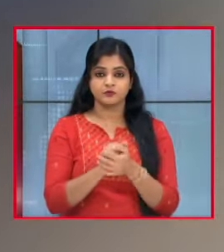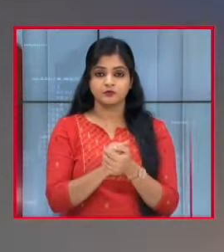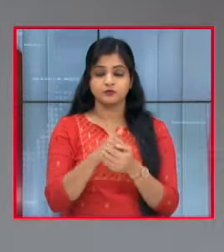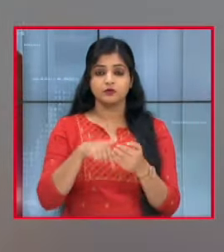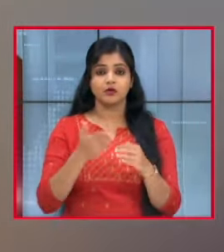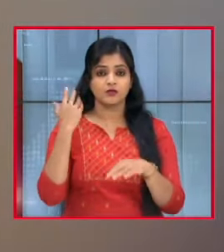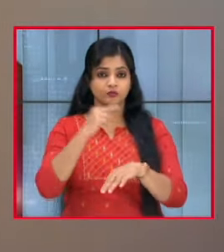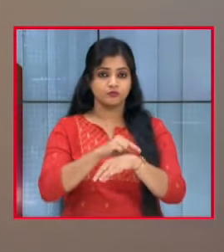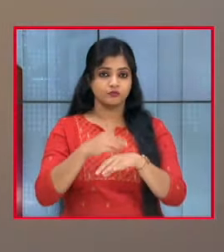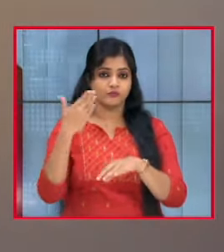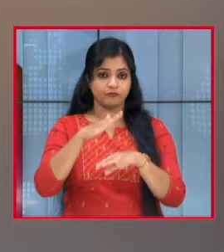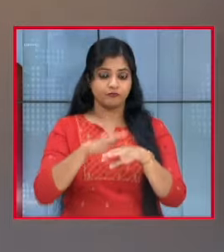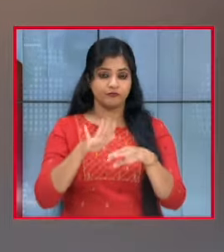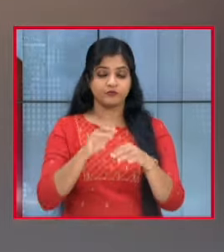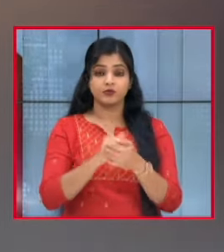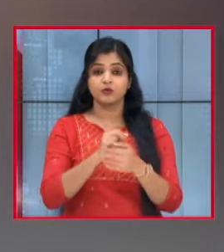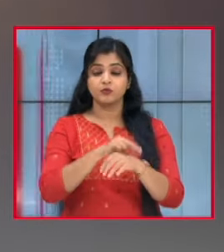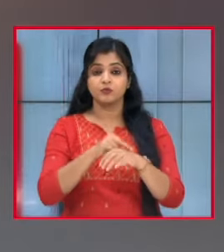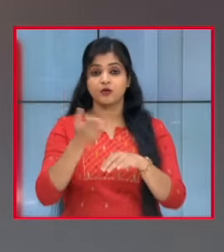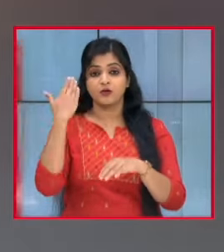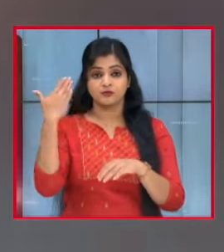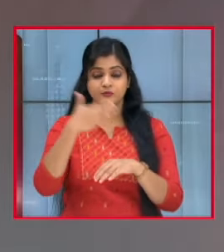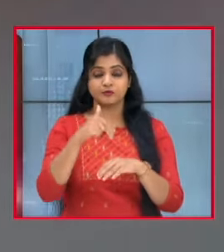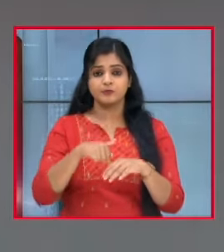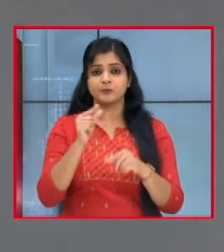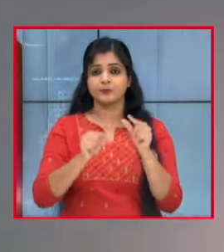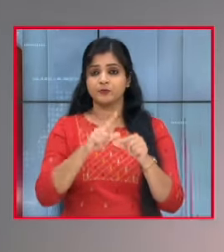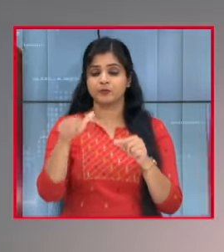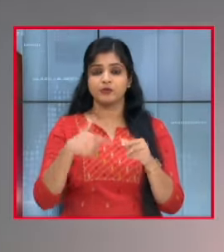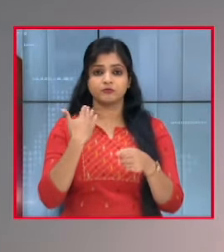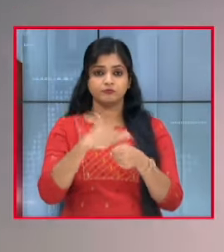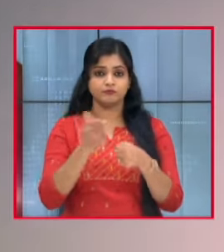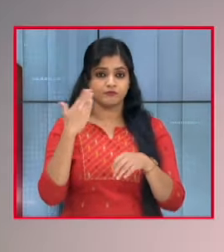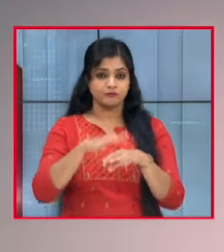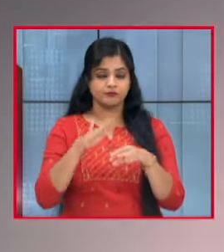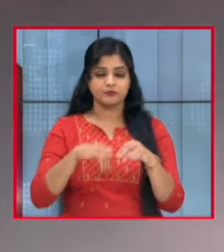ഇതിനു മുൻപ് മേഖലയിൽ ഇറങ്ങിയ പുലിയെ നാട്ടുകാർ കൊന്നിരുന്നു. സംഭവത്തിൽ വനംവകുപ്പ്